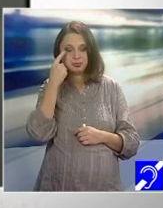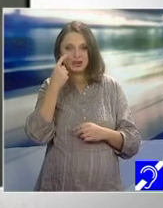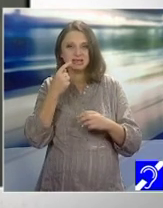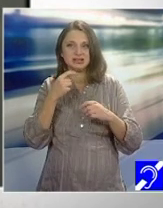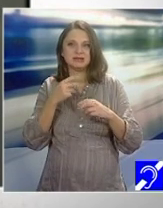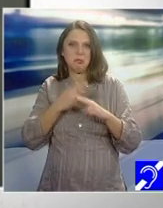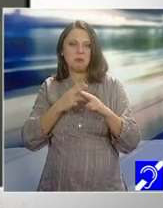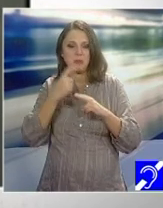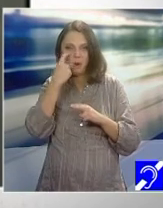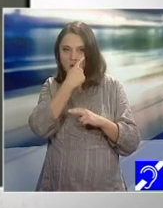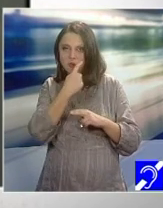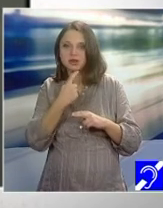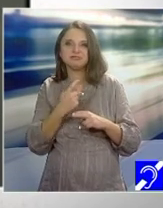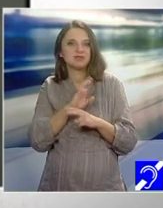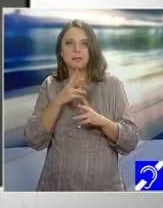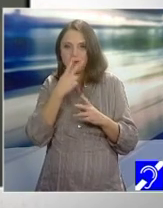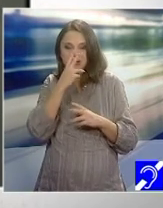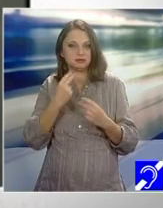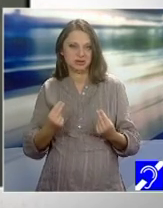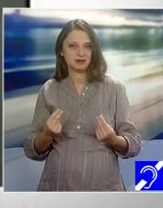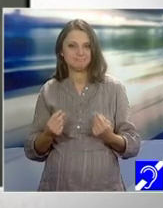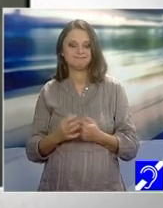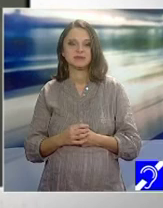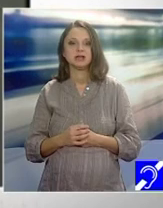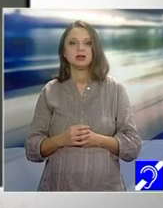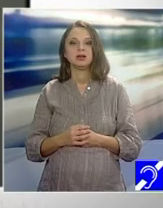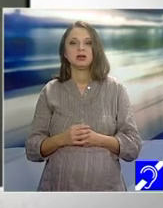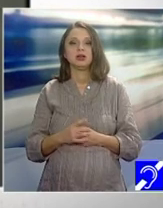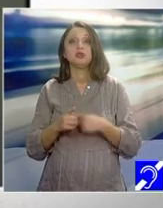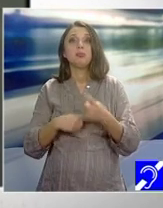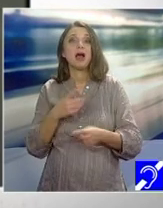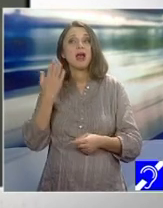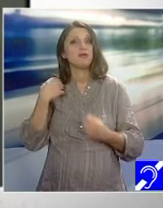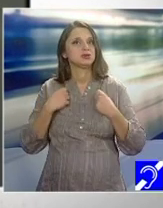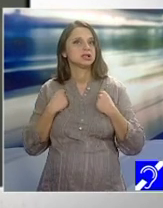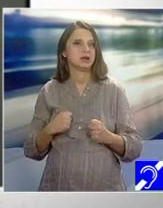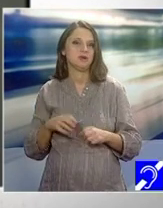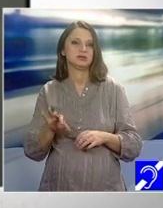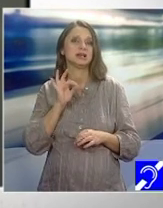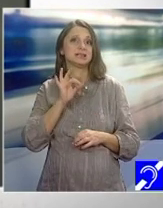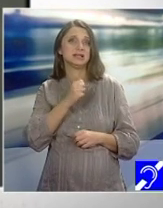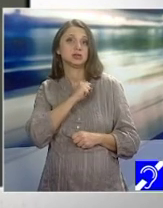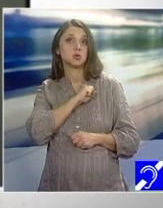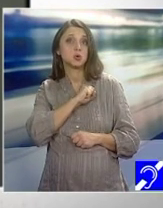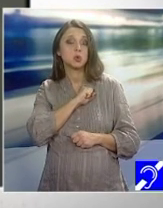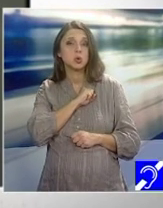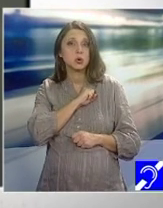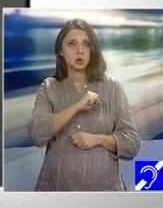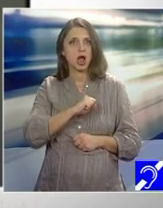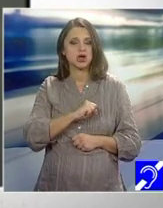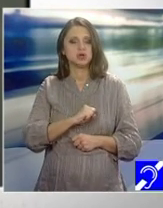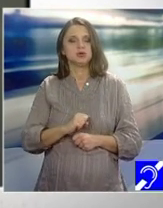mi-a fost destul de greu să găsesc curajul și să încep să-mi reiau